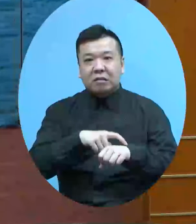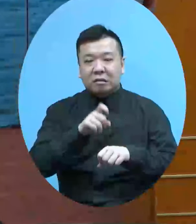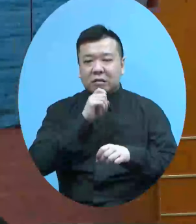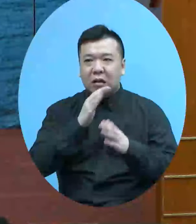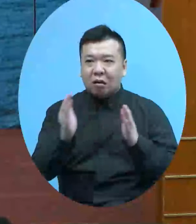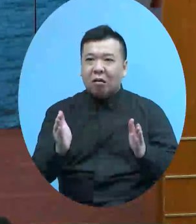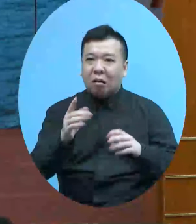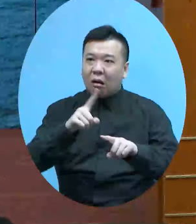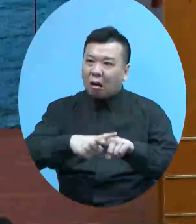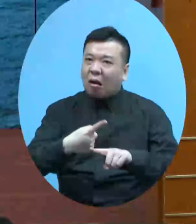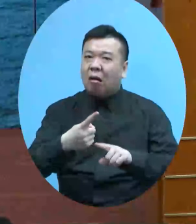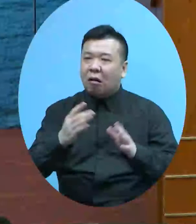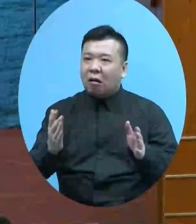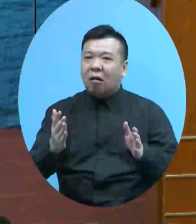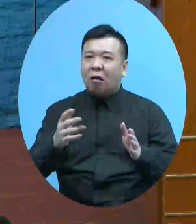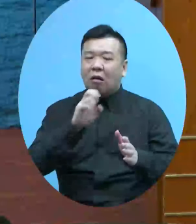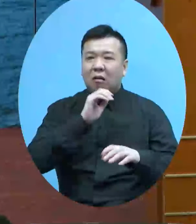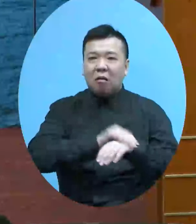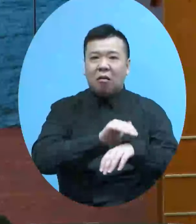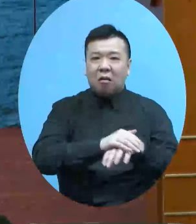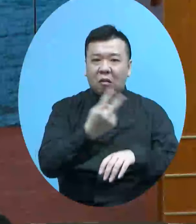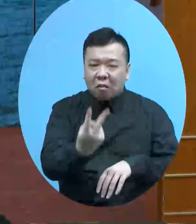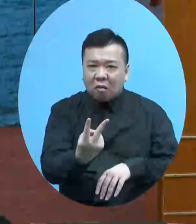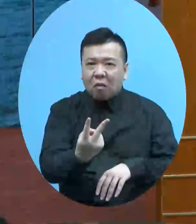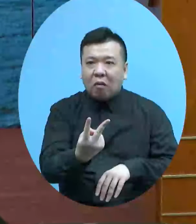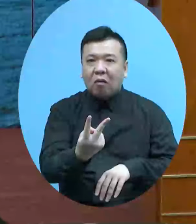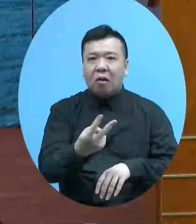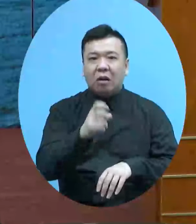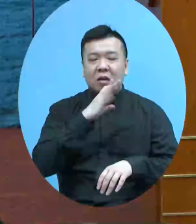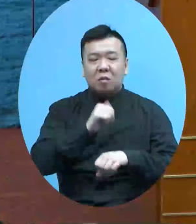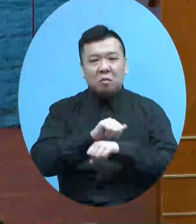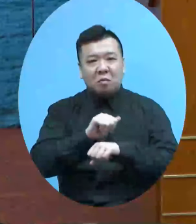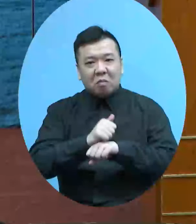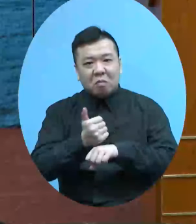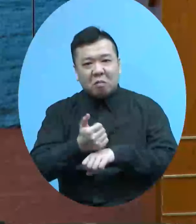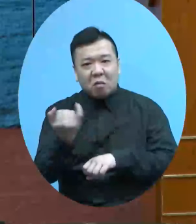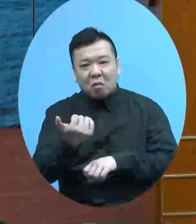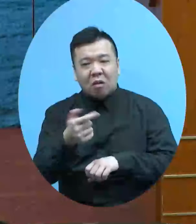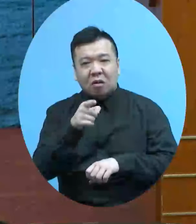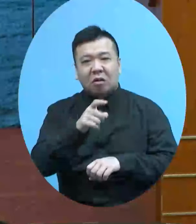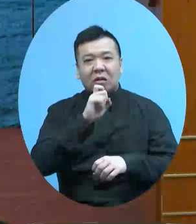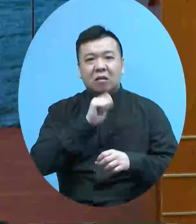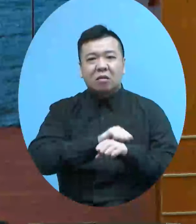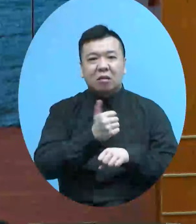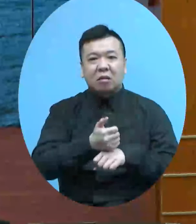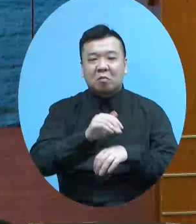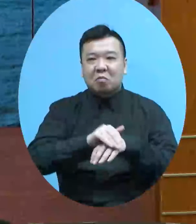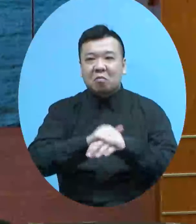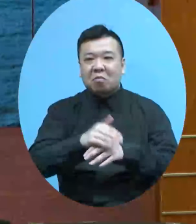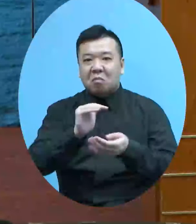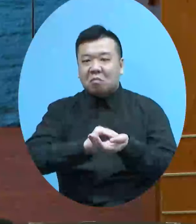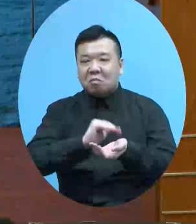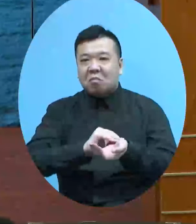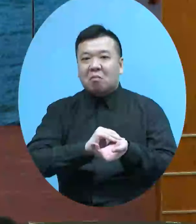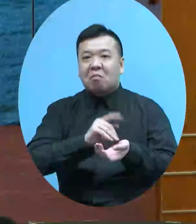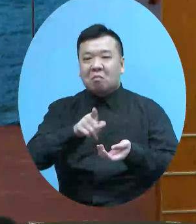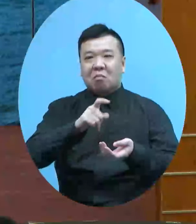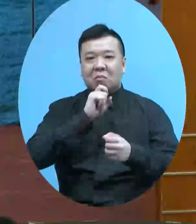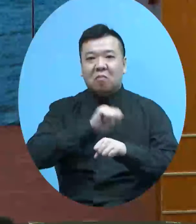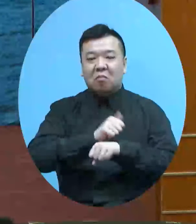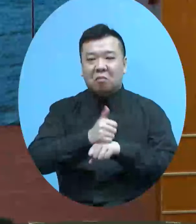了差不多一個月即是兩個潛伏期那其實有沒有評估過那個工作場所可能有多少潛在的患者是它